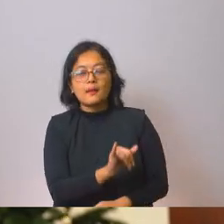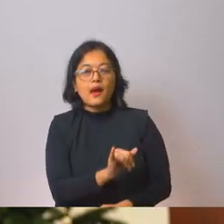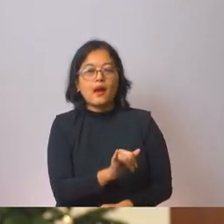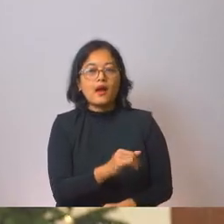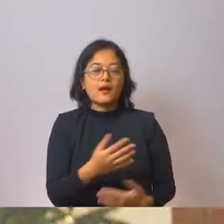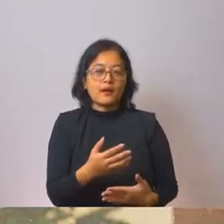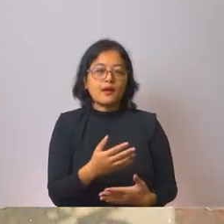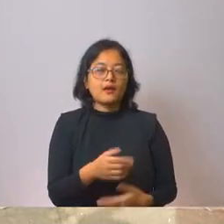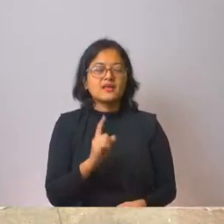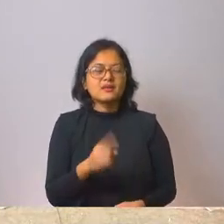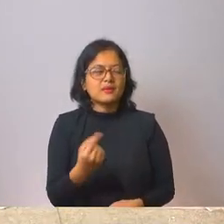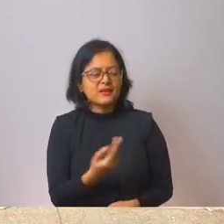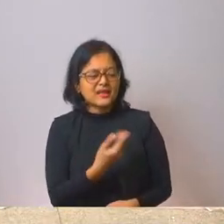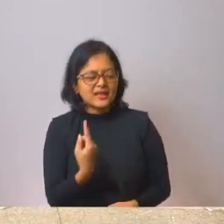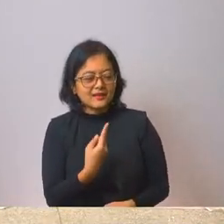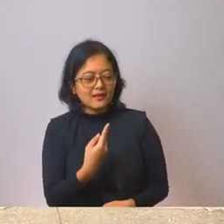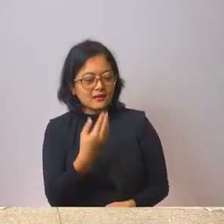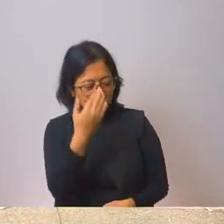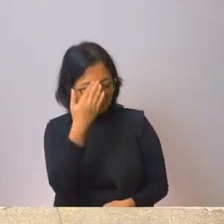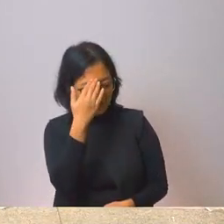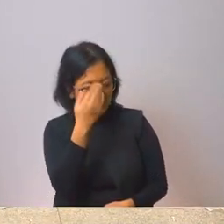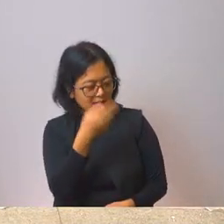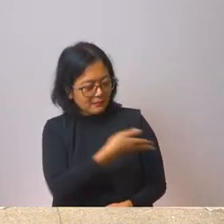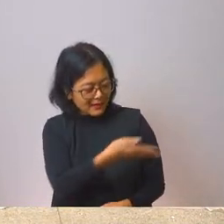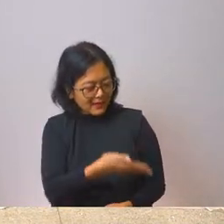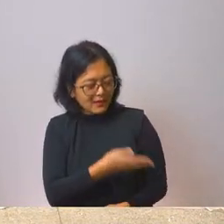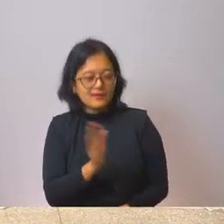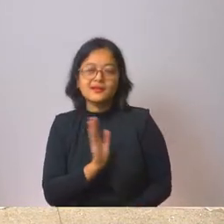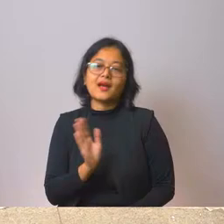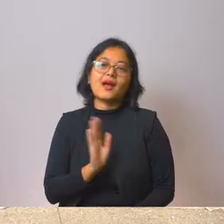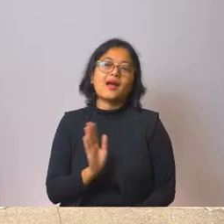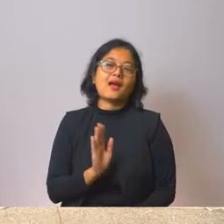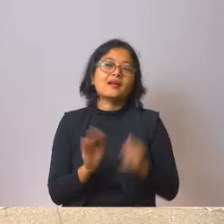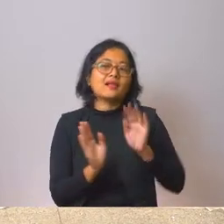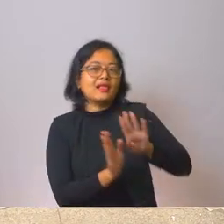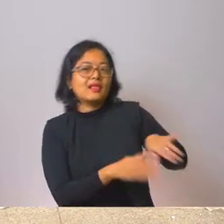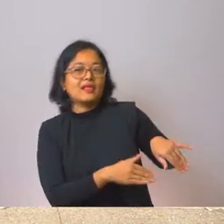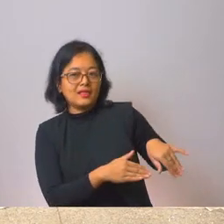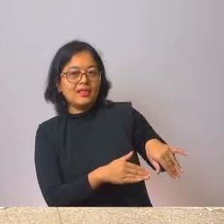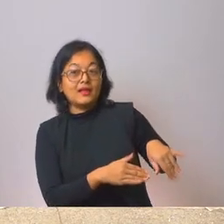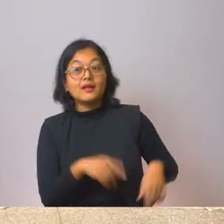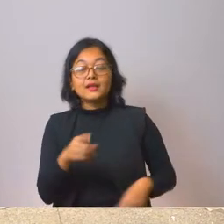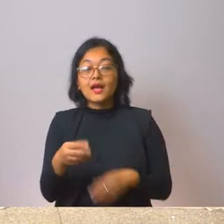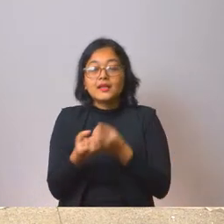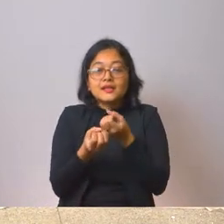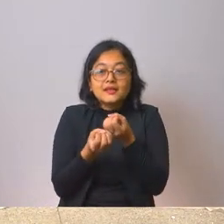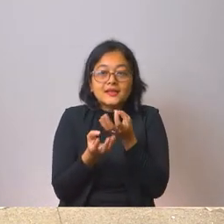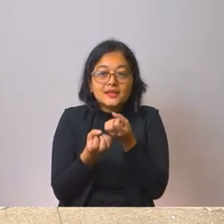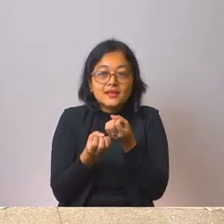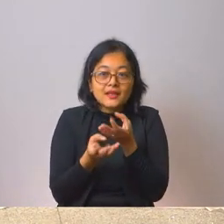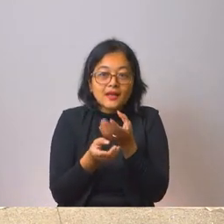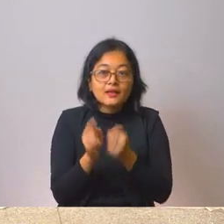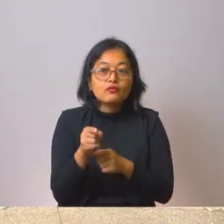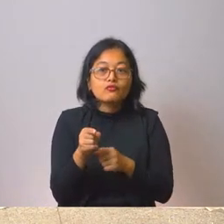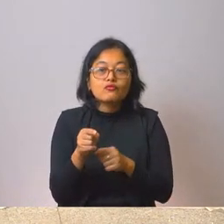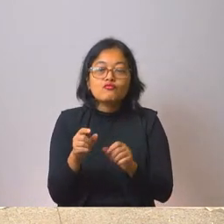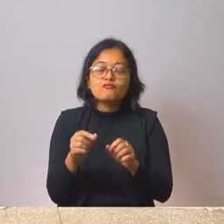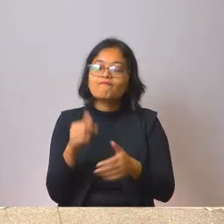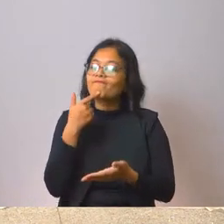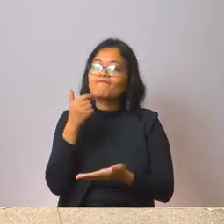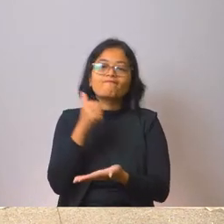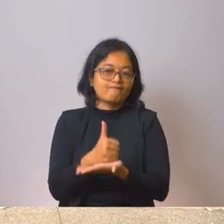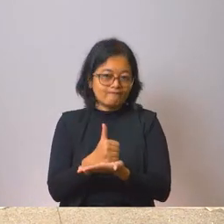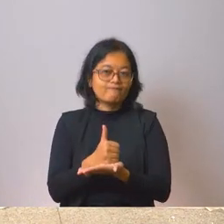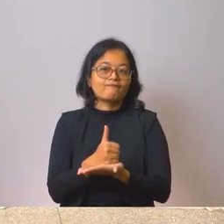yang dirasakan oleh anak-anak. Memang didikan penting. Yes, Amsal mengatakan didikan penting. Tetapi